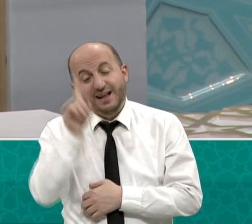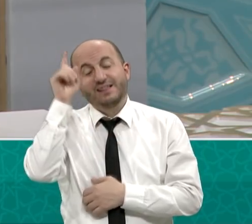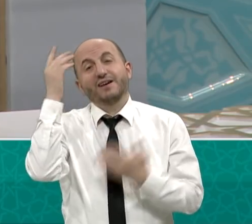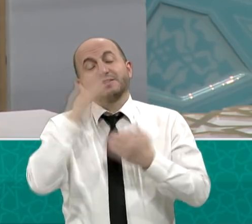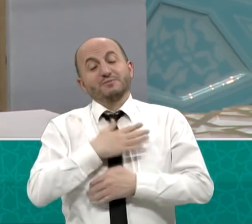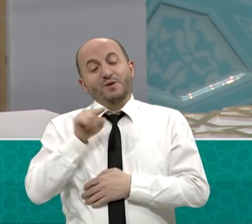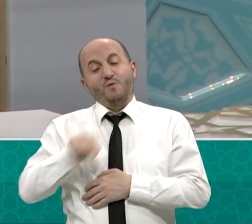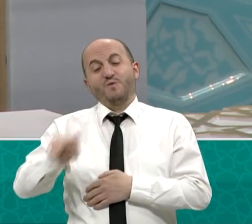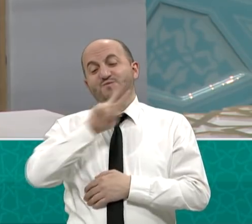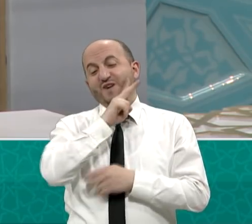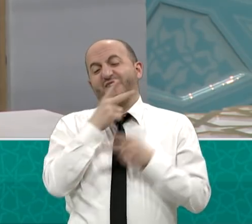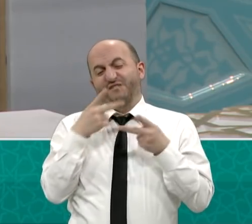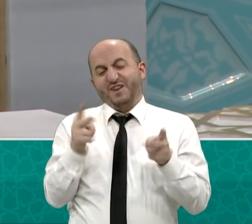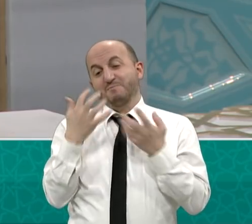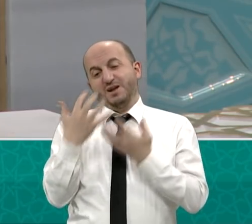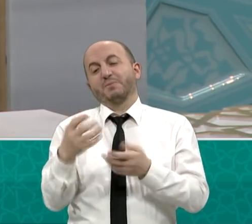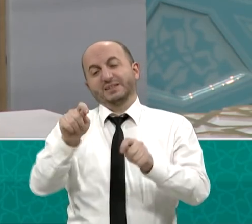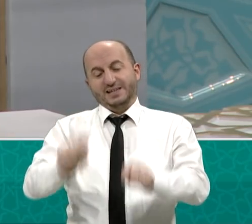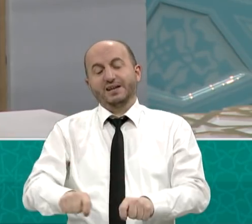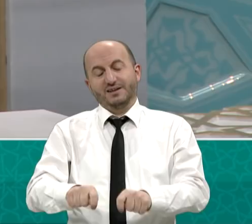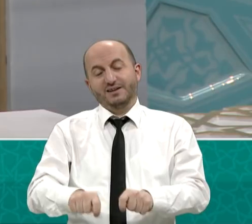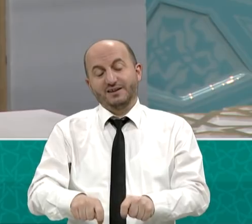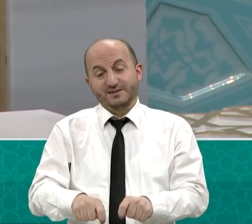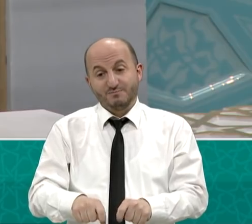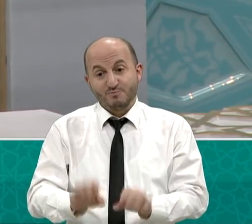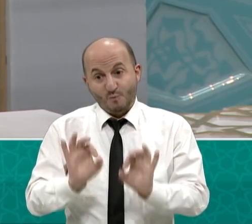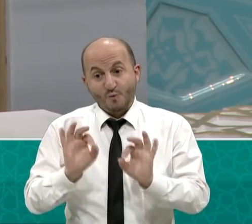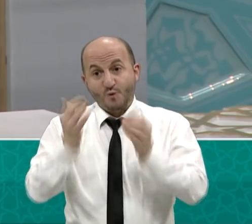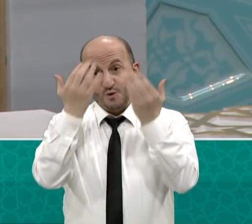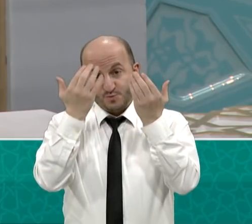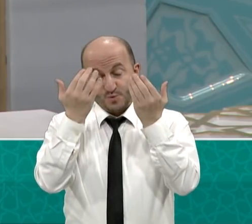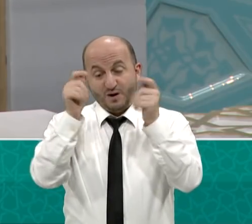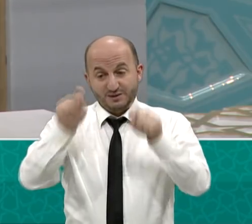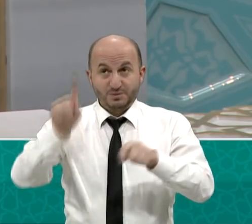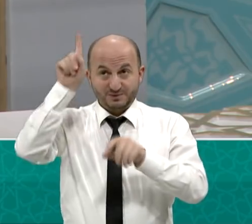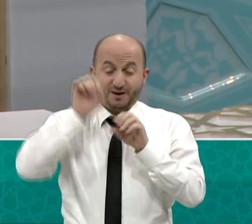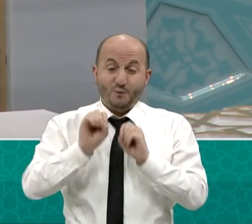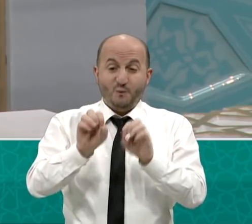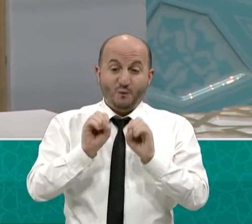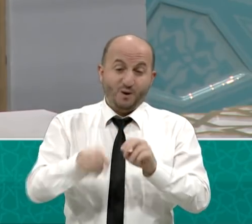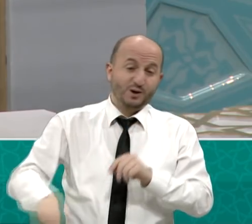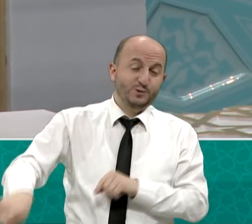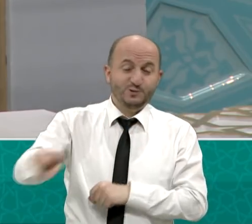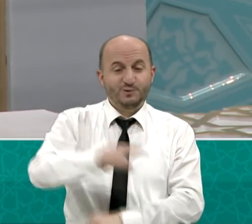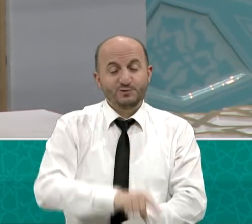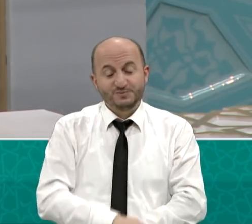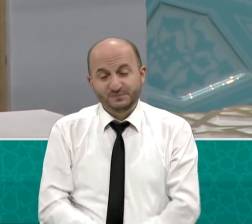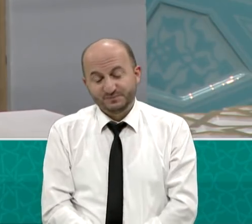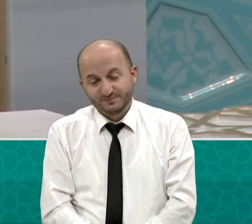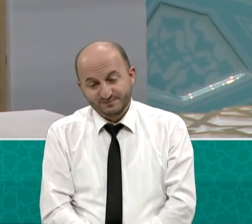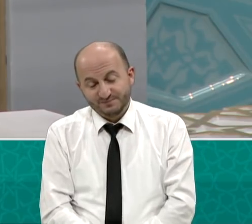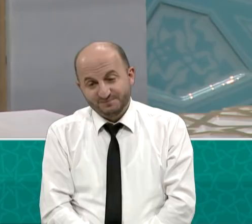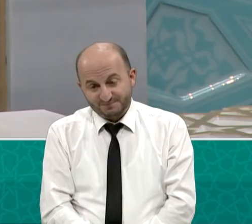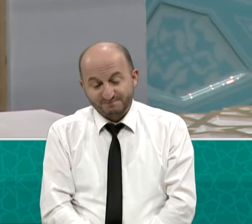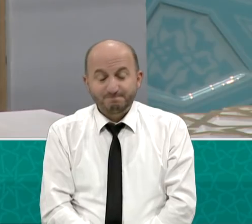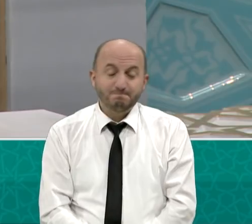onlara merhametinle muamele eyle diye onlara böyle dua etmemizi de zaten bizden